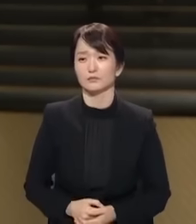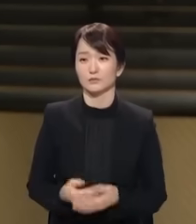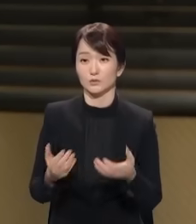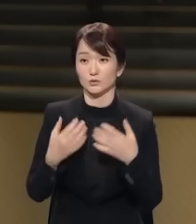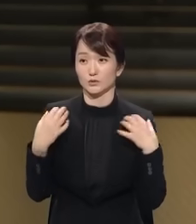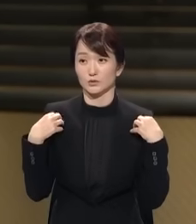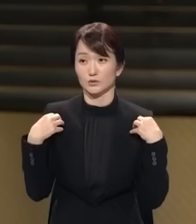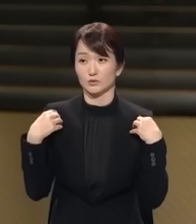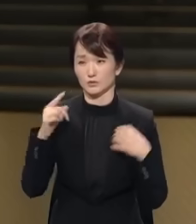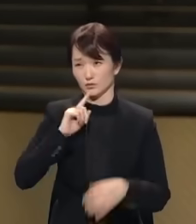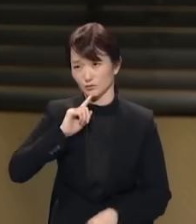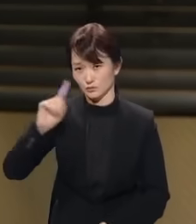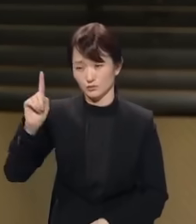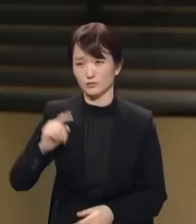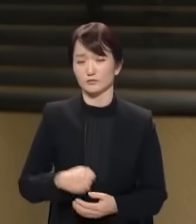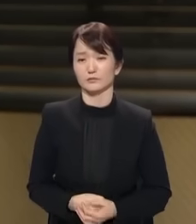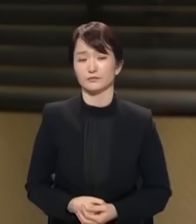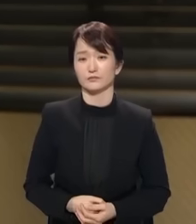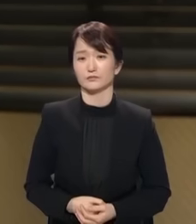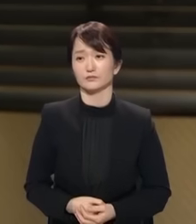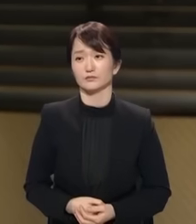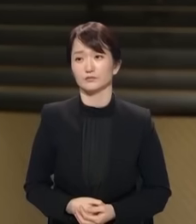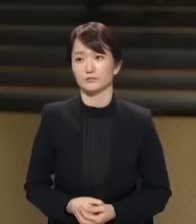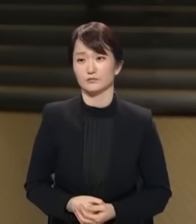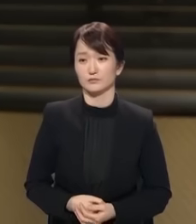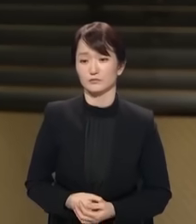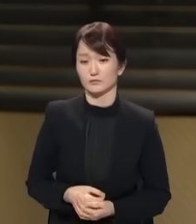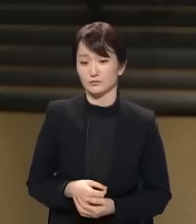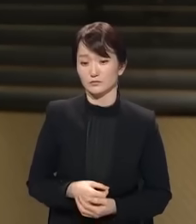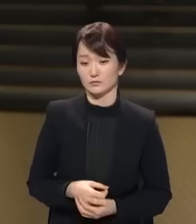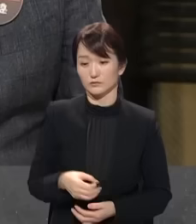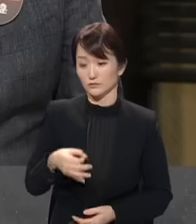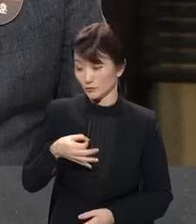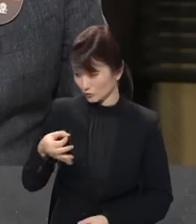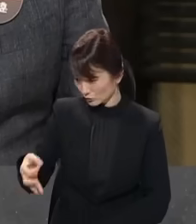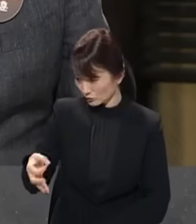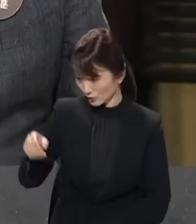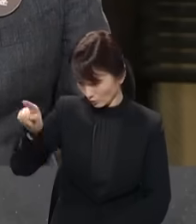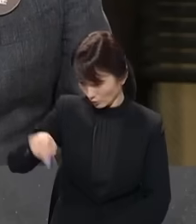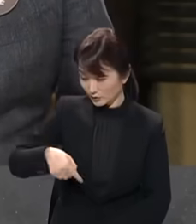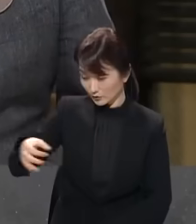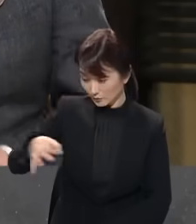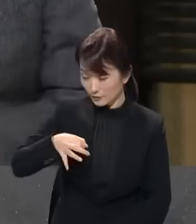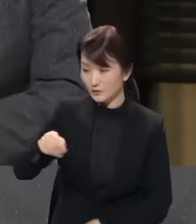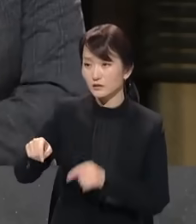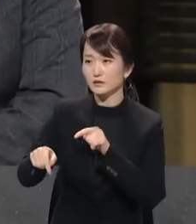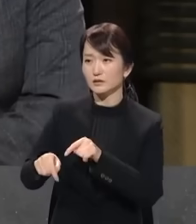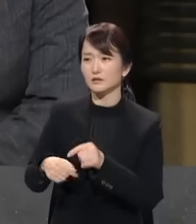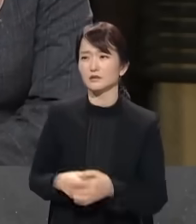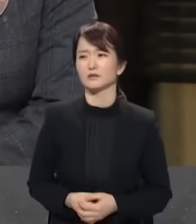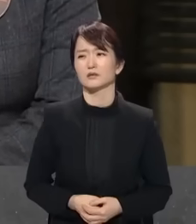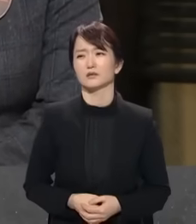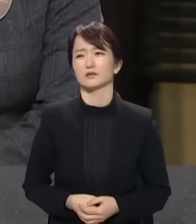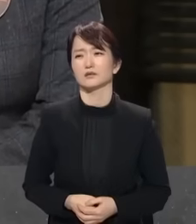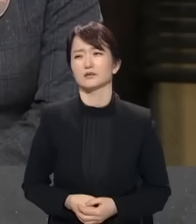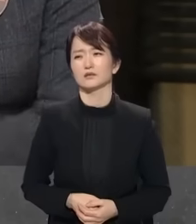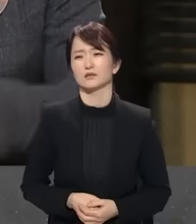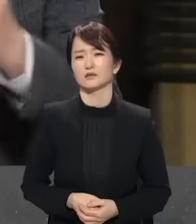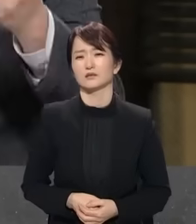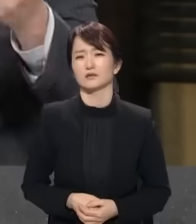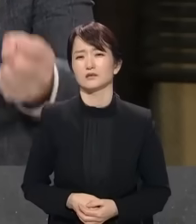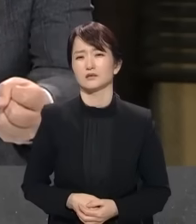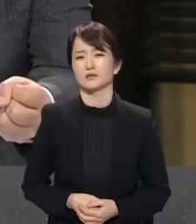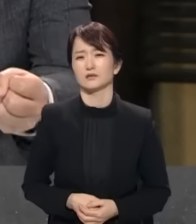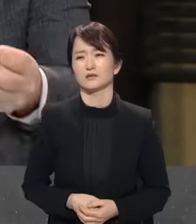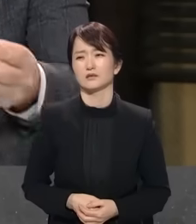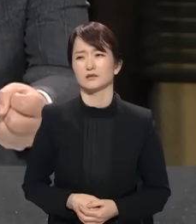노동청에 신고도 갔기 때문에. 근데 아까 네. 아니 줄 테니까 받아 와서 받아라 했잖아요. 근데 그것도 사실 우리가 좀 말하면 뭐